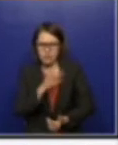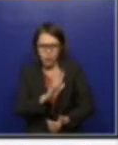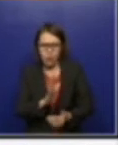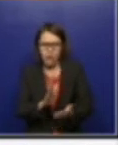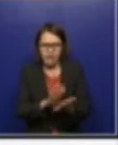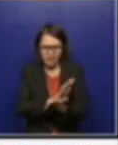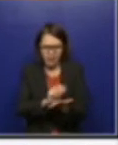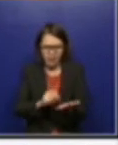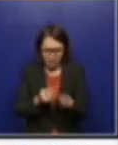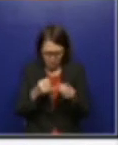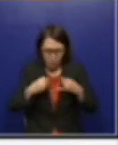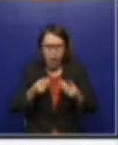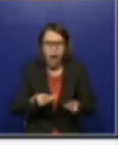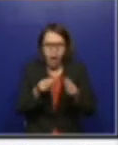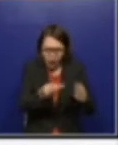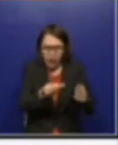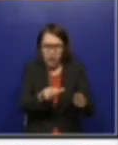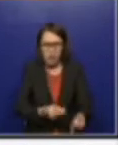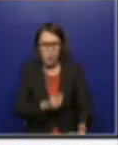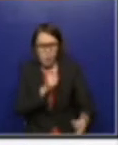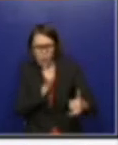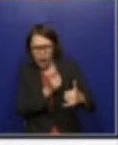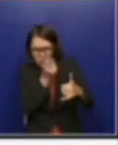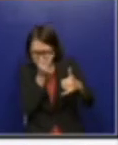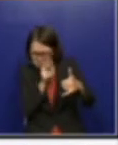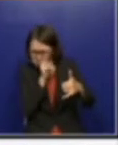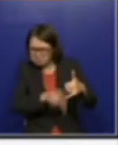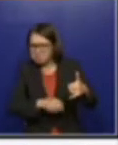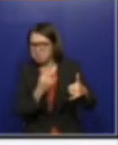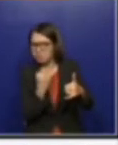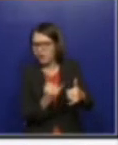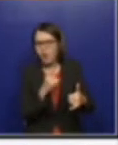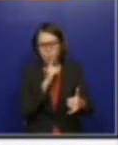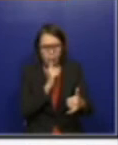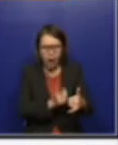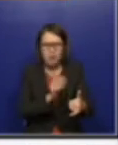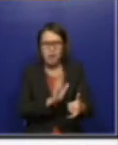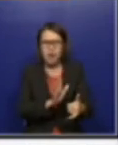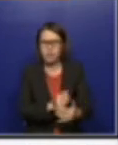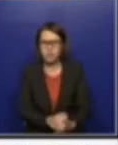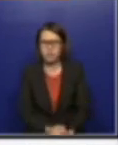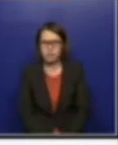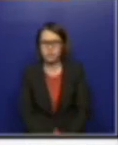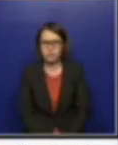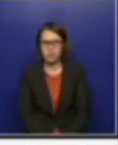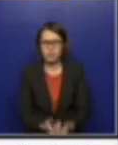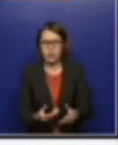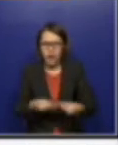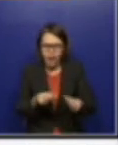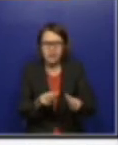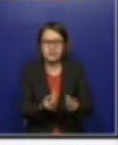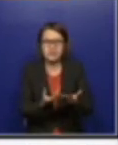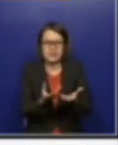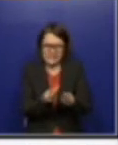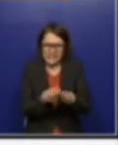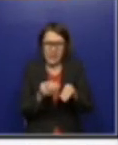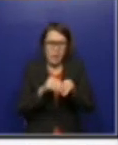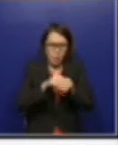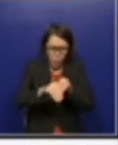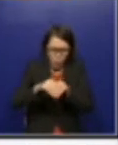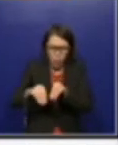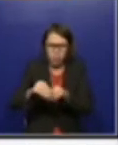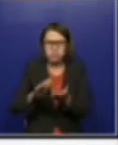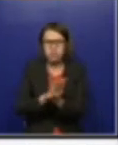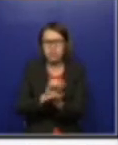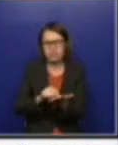าแล้วอย่าดูถูกเขาว่าต้องให้ชั่วคราวที่ทำกินถ้าให้เป็นโฉนดเขาจะไปข